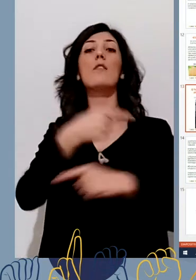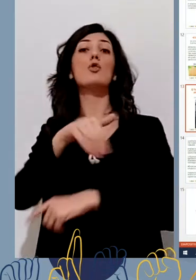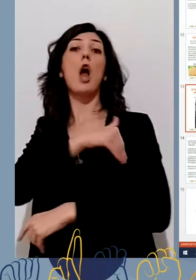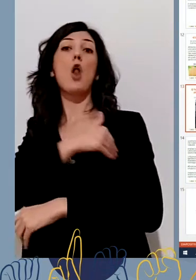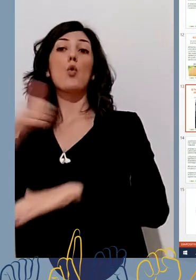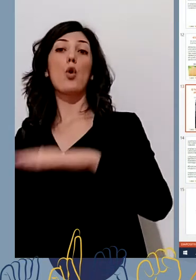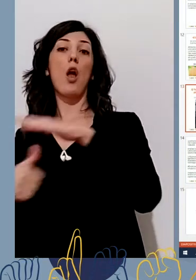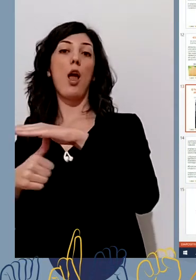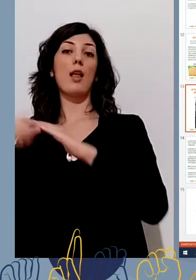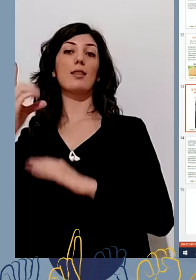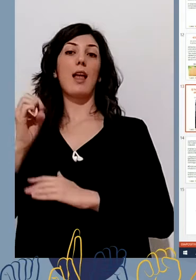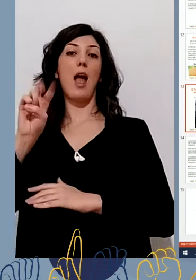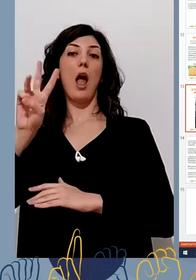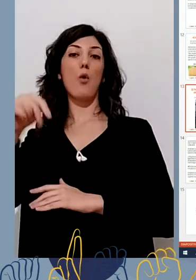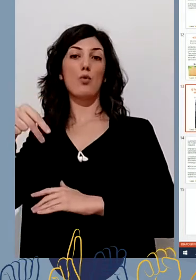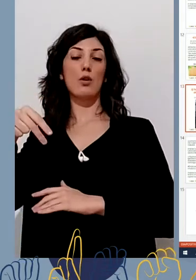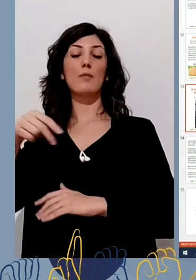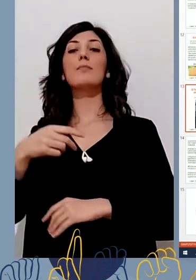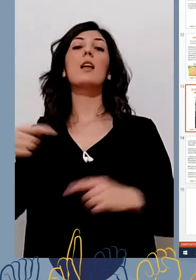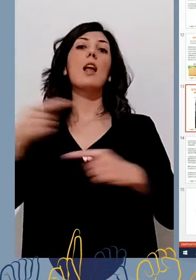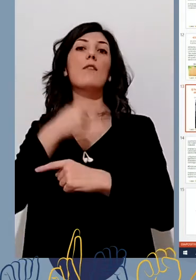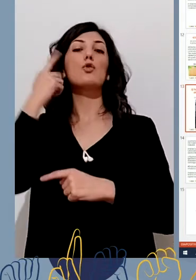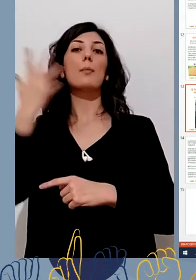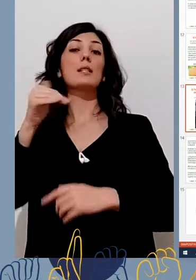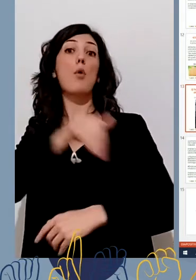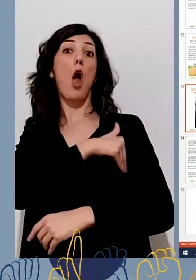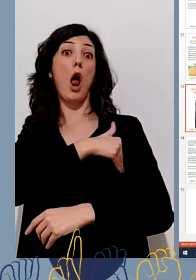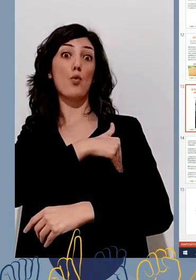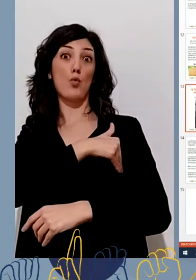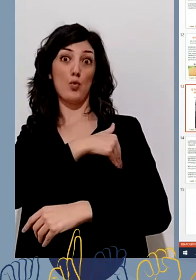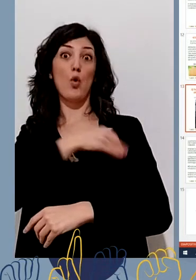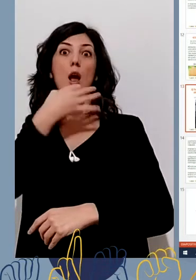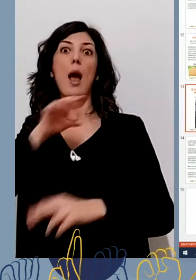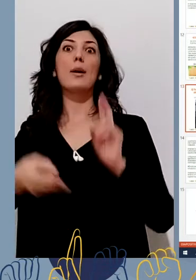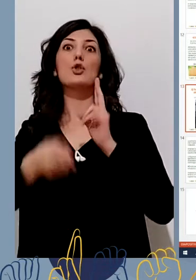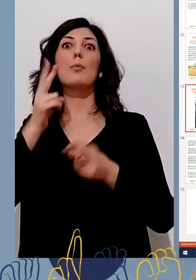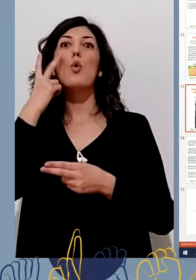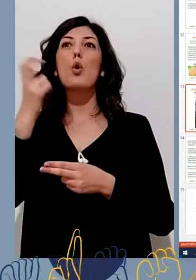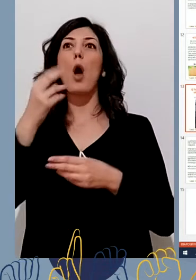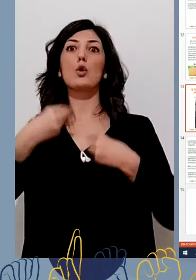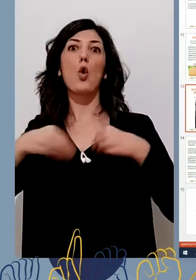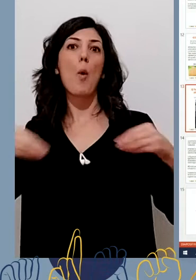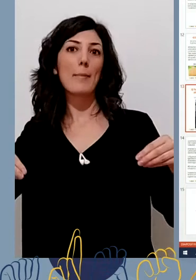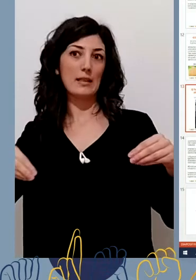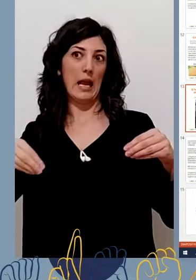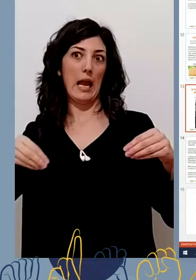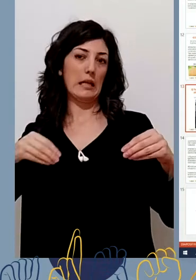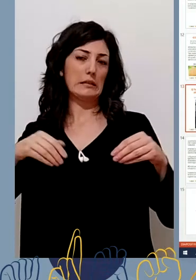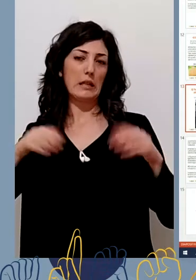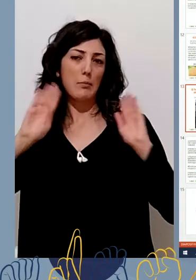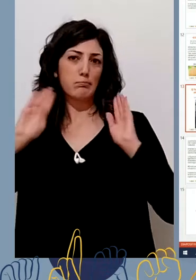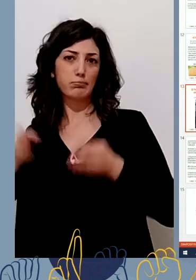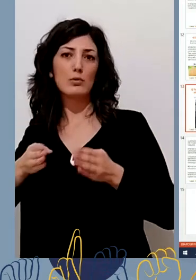se il discente è esperto in qualche altra materia di cui il professore non ha competenze, è possibile che si invertano le